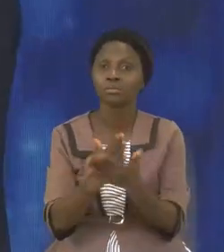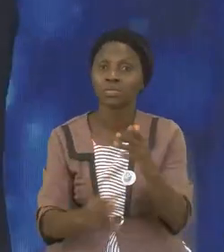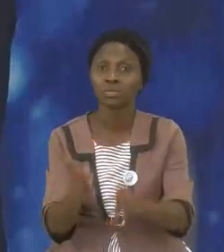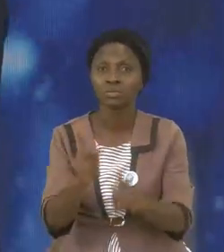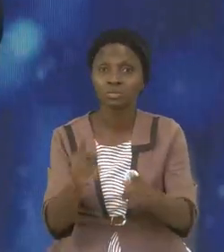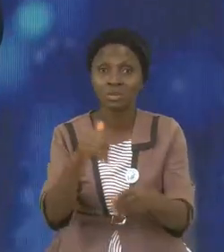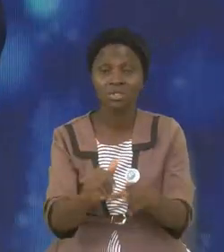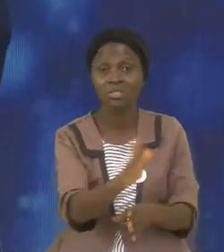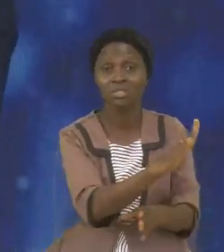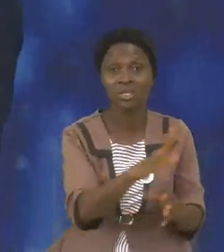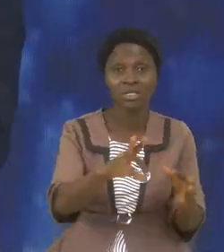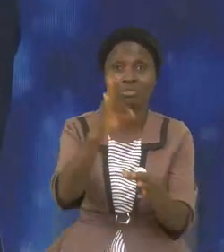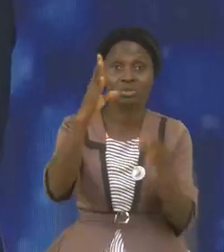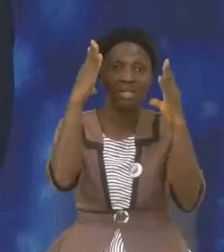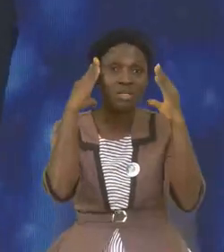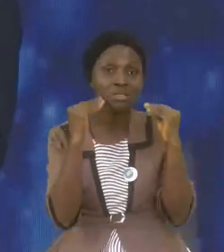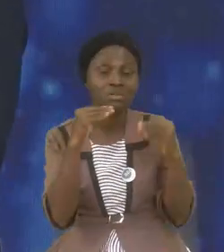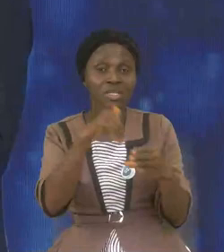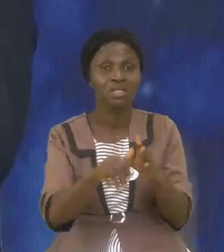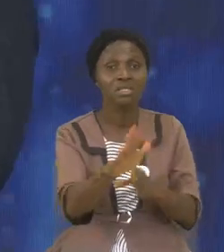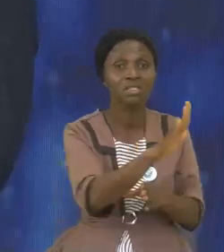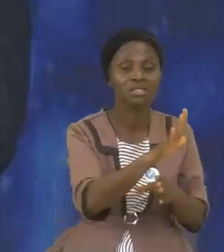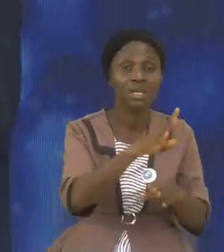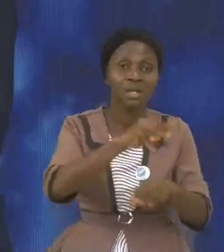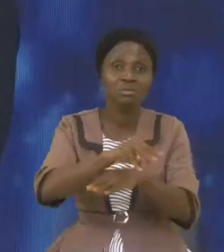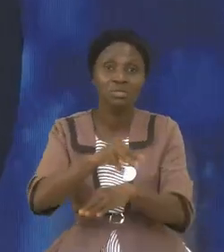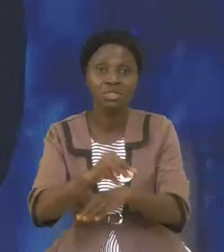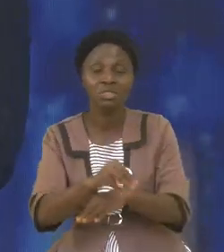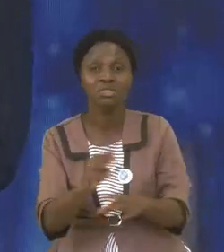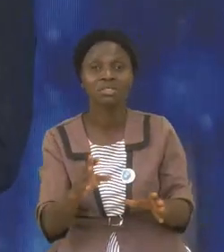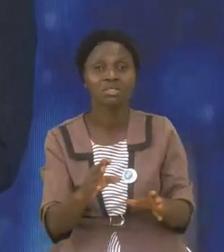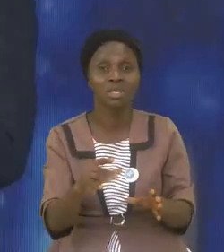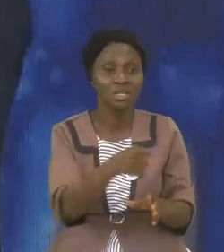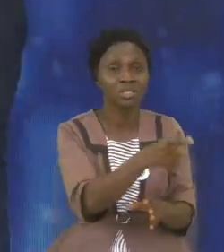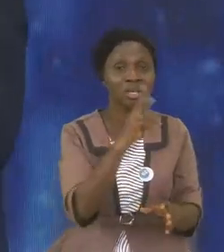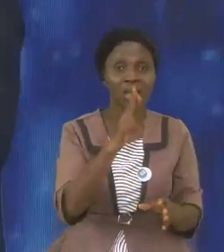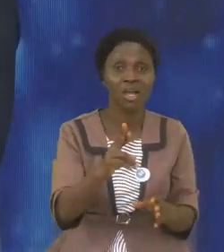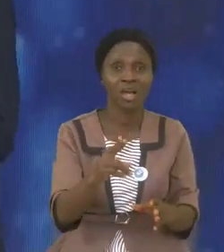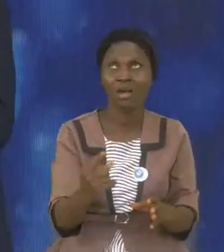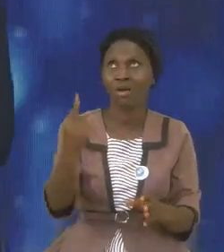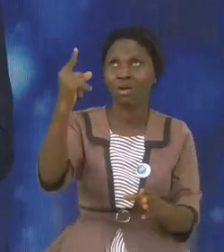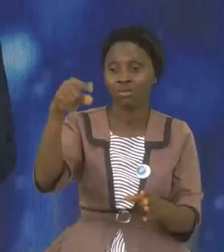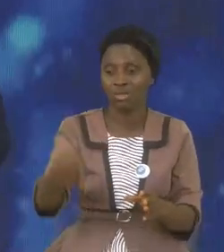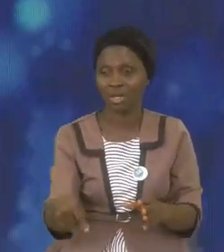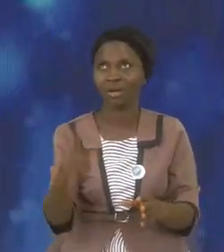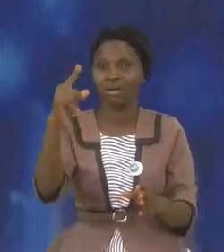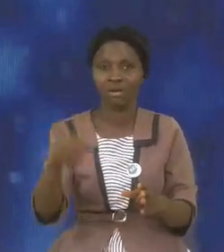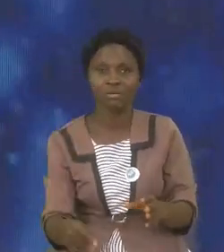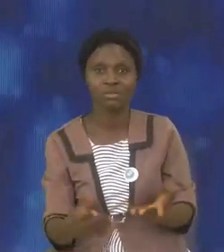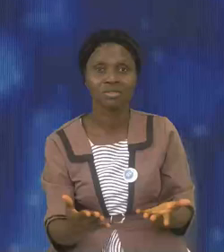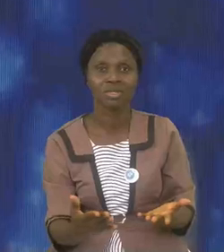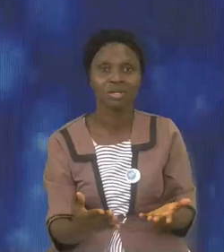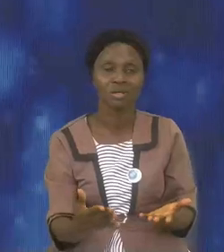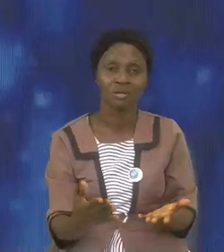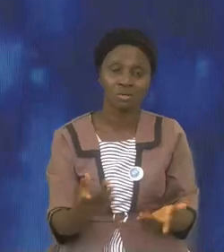actif et opérationnel. Pour certains, dans leurs expériences chrétiennes, dans